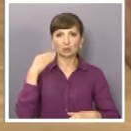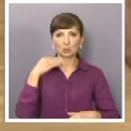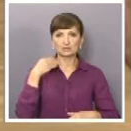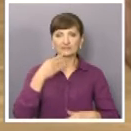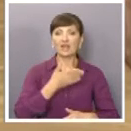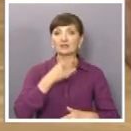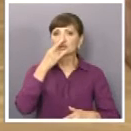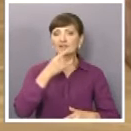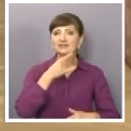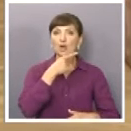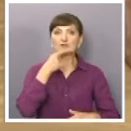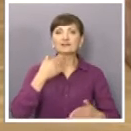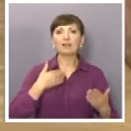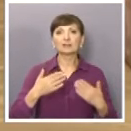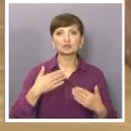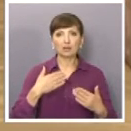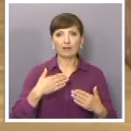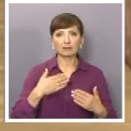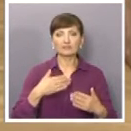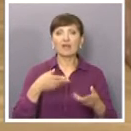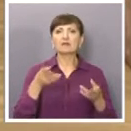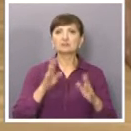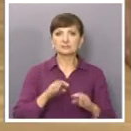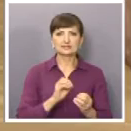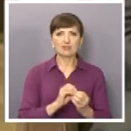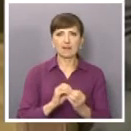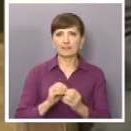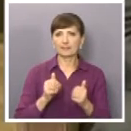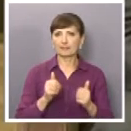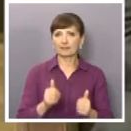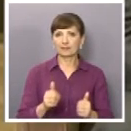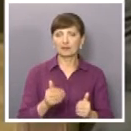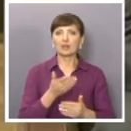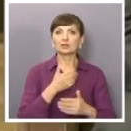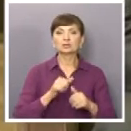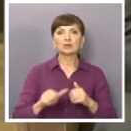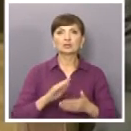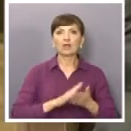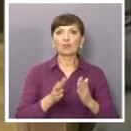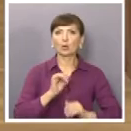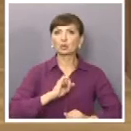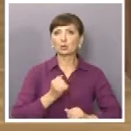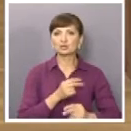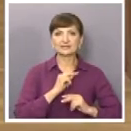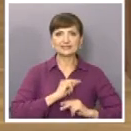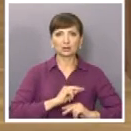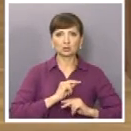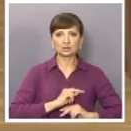Наши казахстанско-российские отношения остаются стабильными на основе наших договоров о дружбе и